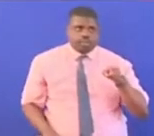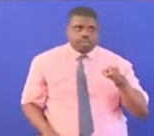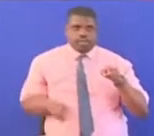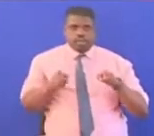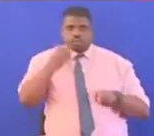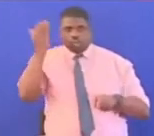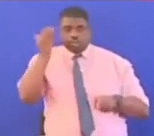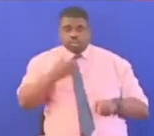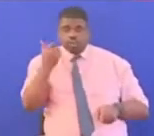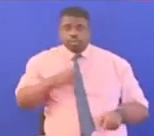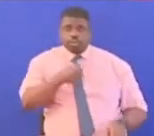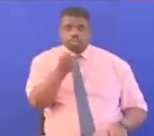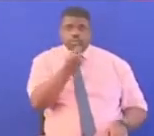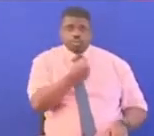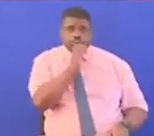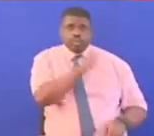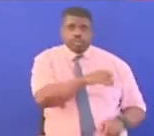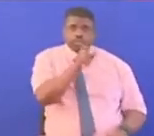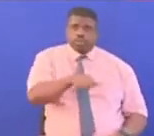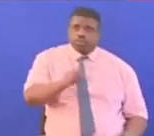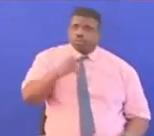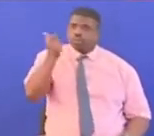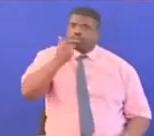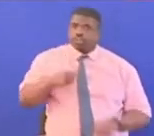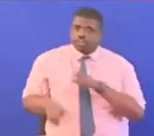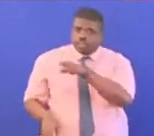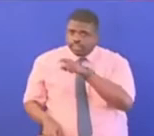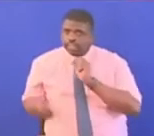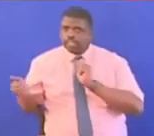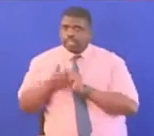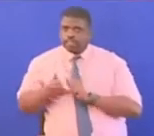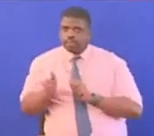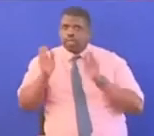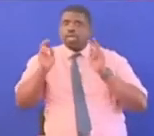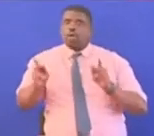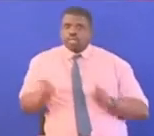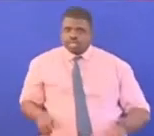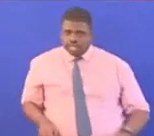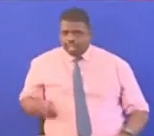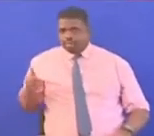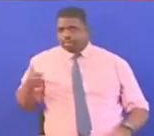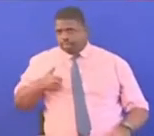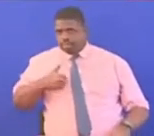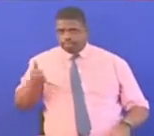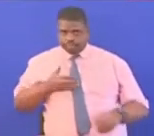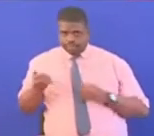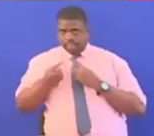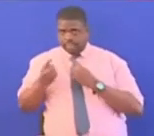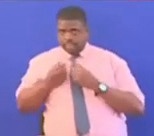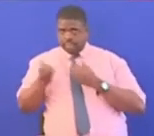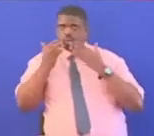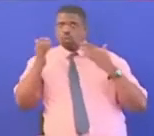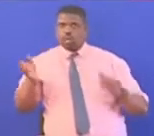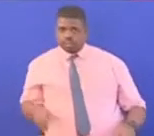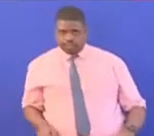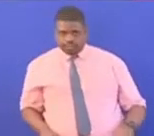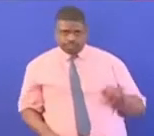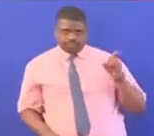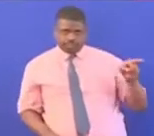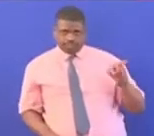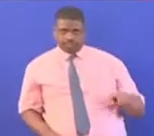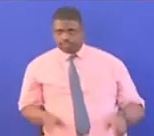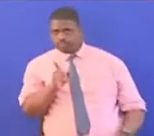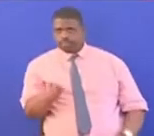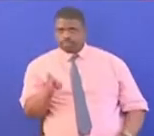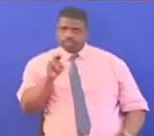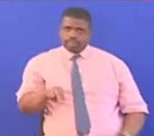wajali wapiga kura wake na Watanzania, na ni jambo lake la kawaida. Na mimi nataka niseme wazi kwamba GN